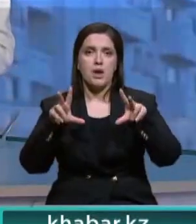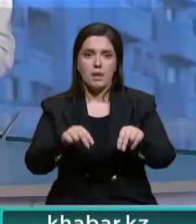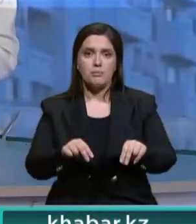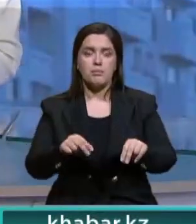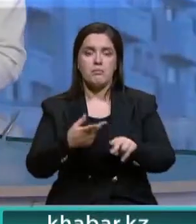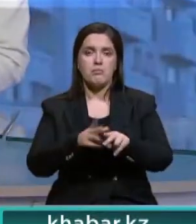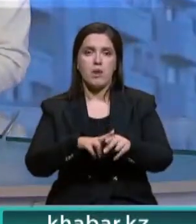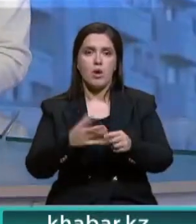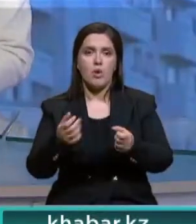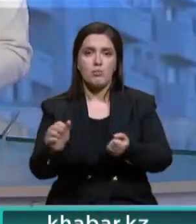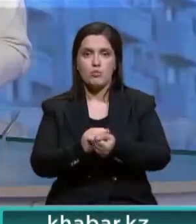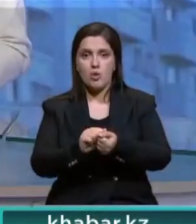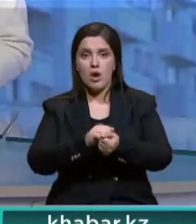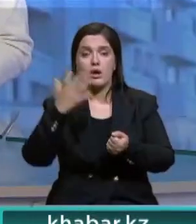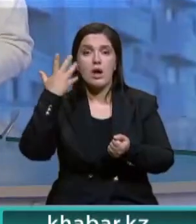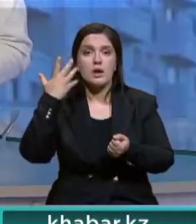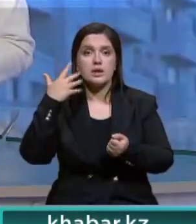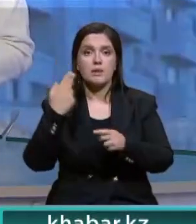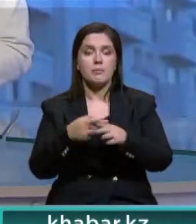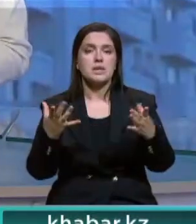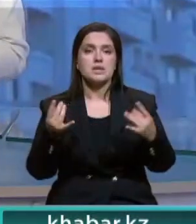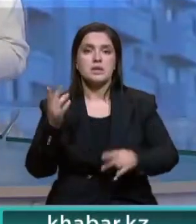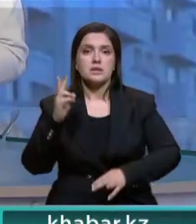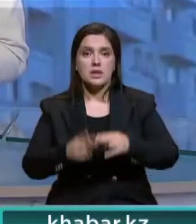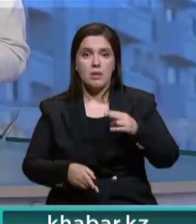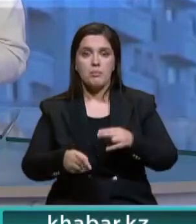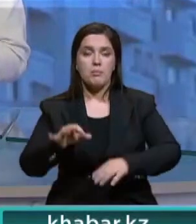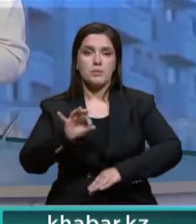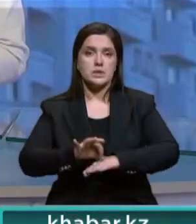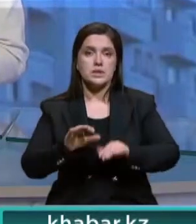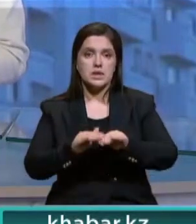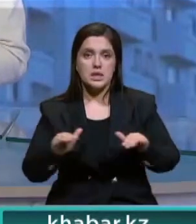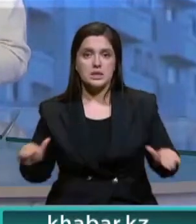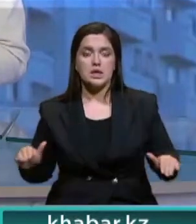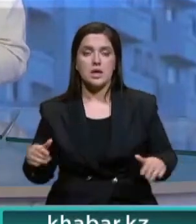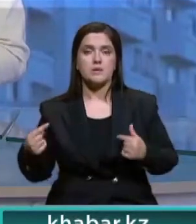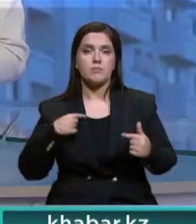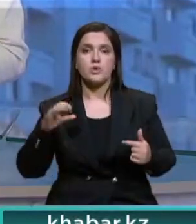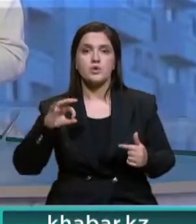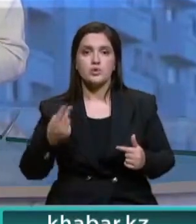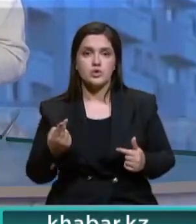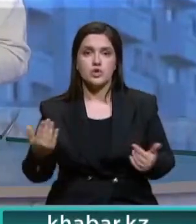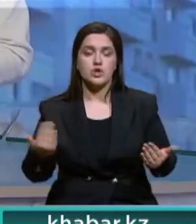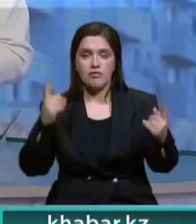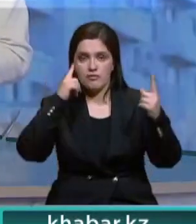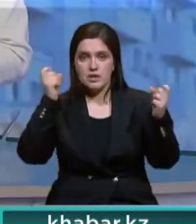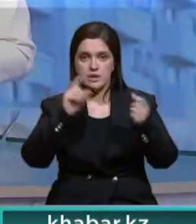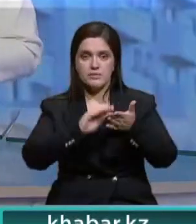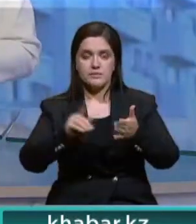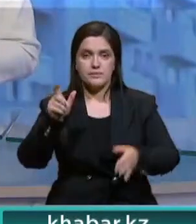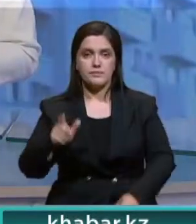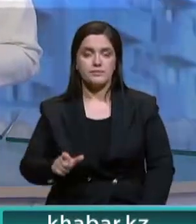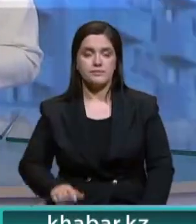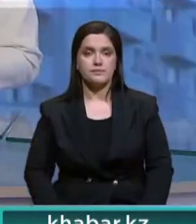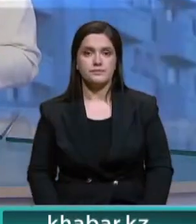отмахиваются от них бумагами. Когда же уйдет нескончаемая сырость и перестанут болеть дети в многострадальном соцжилье, выясняла Сабина